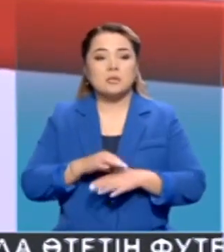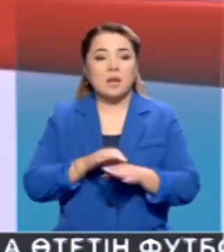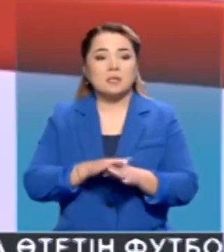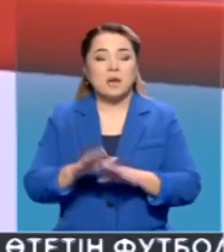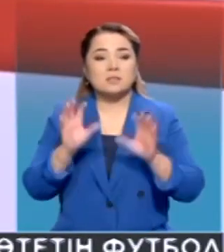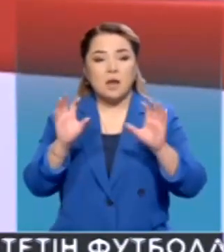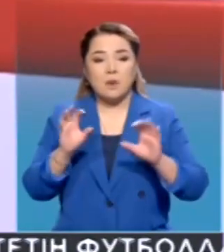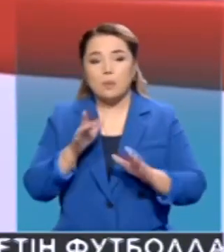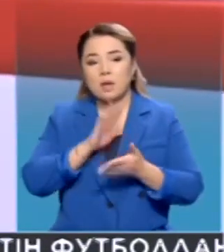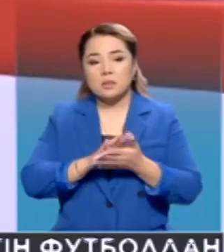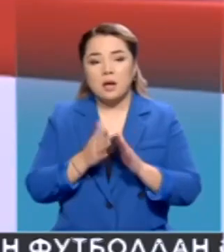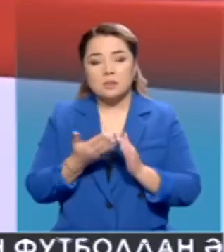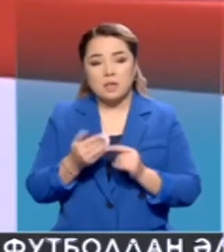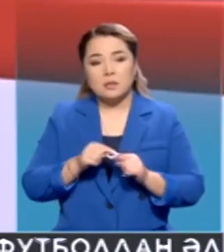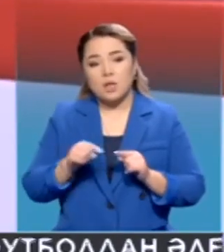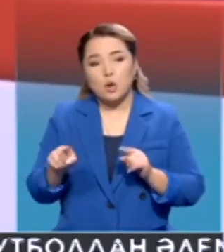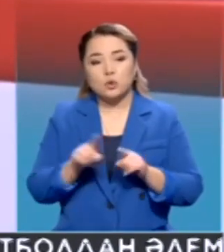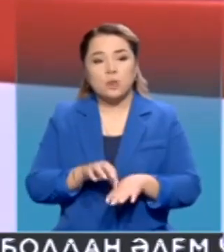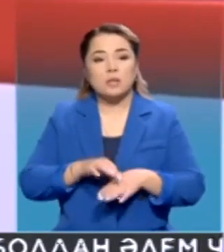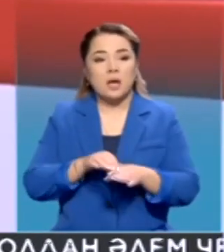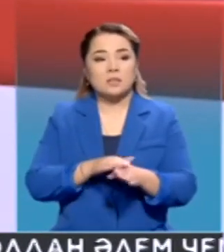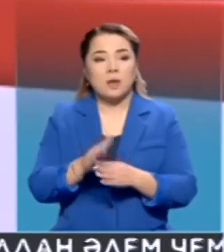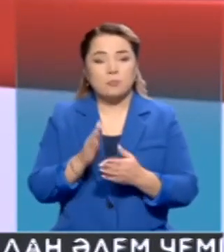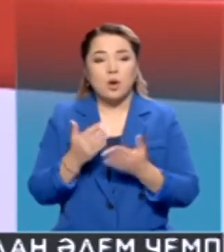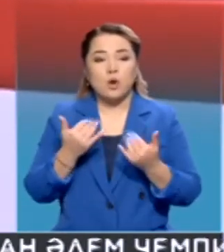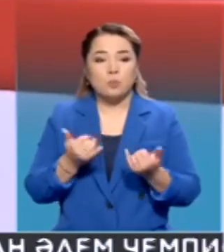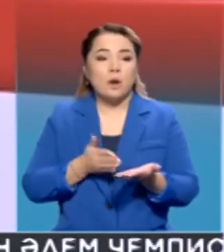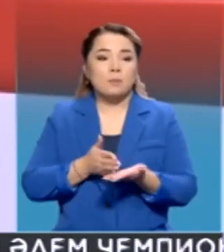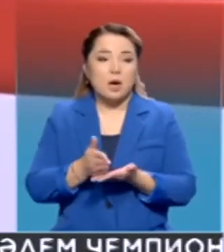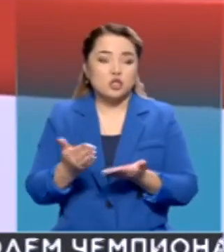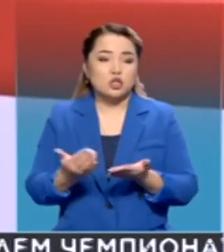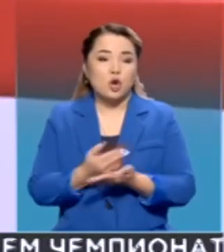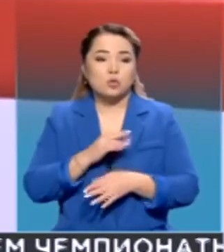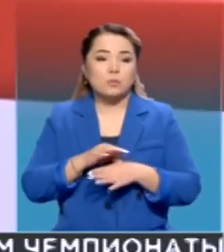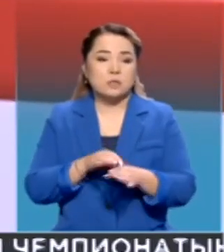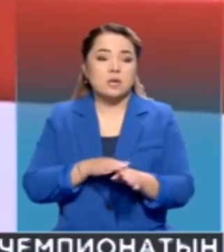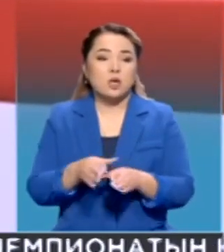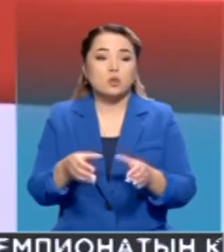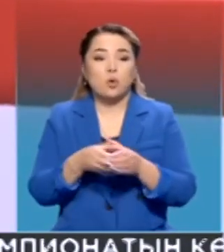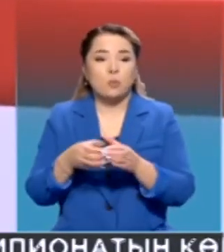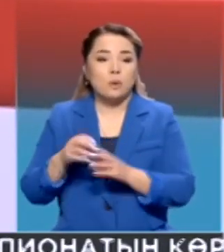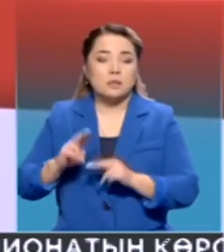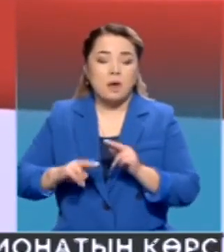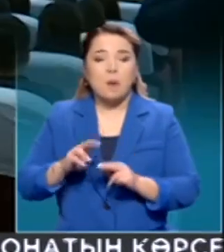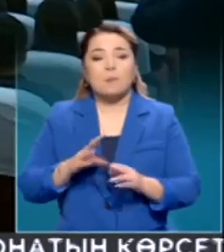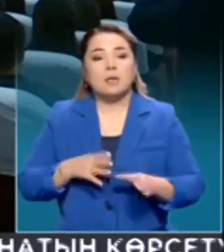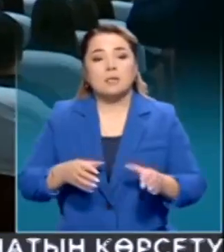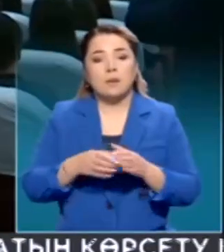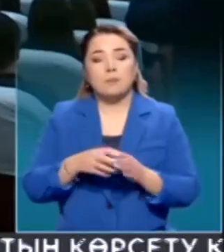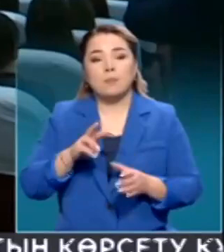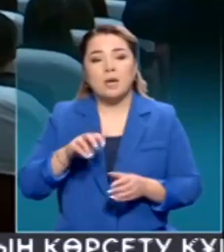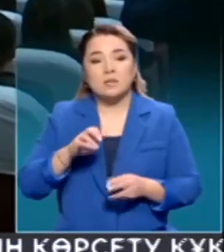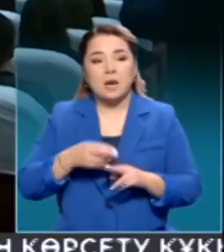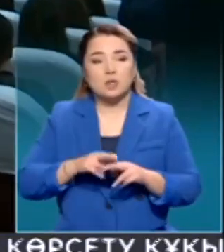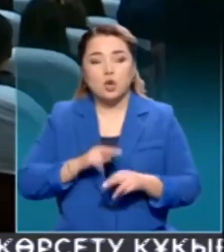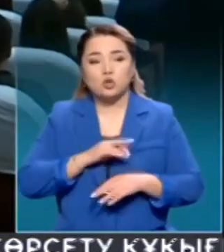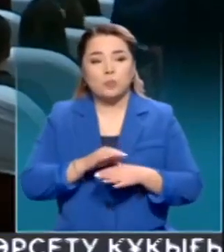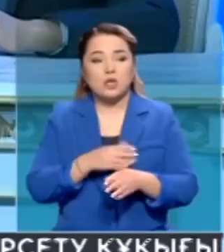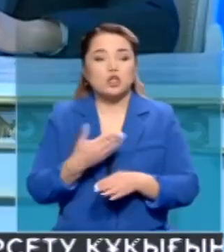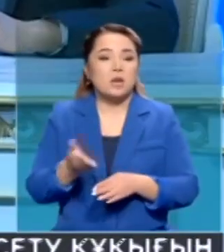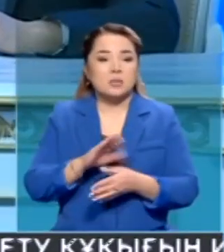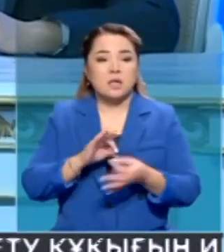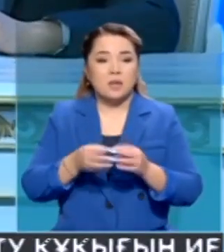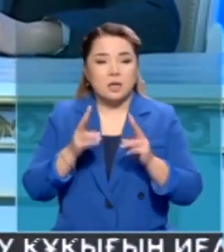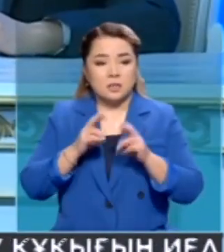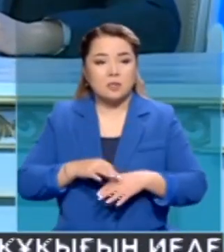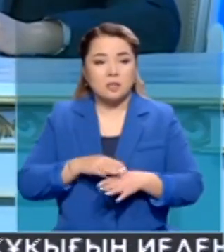заңнама заман ағымына қарай жетілдіріледі. Бүгінде бұл бағытта арнайы жұмысшы топ құрылып, масс-медиа саласын жан-жақты зерделеуде. Сыр